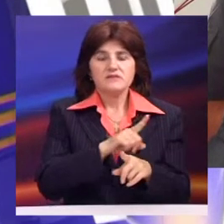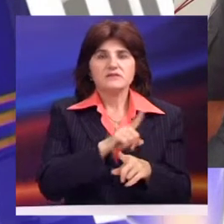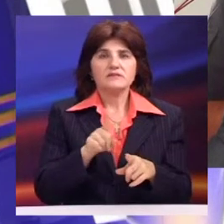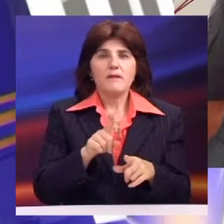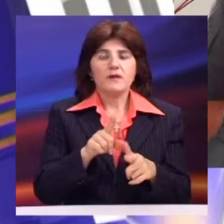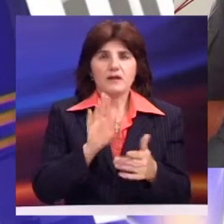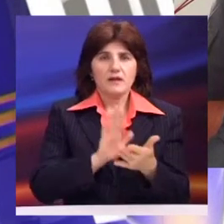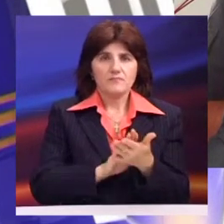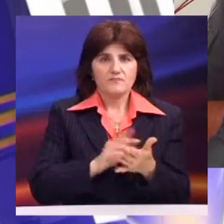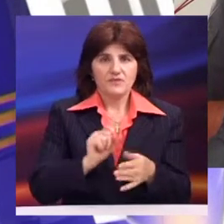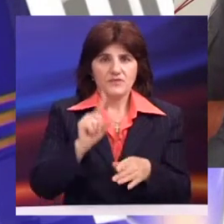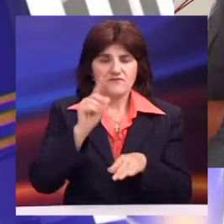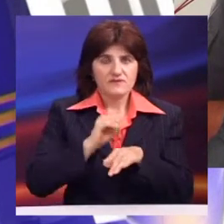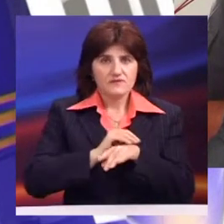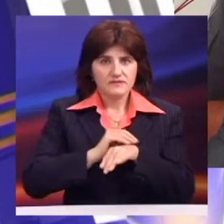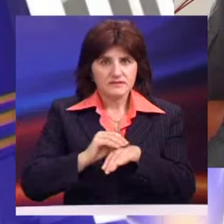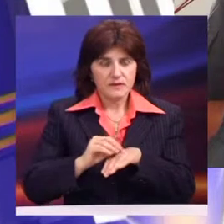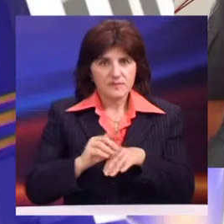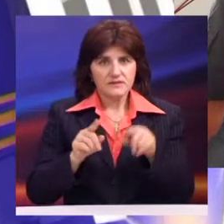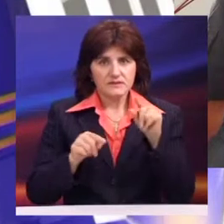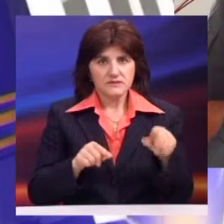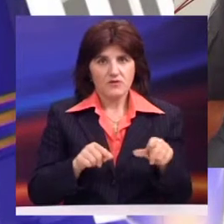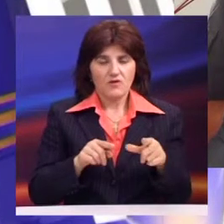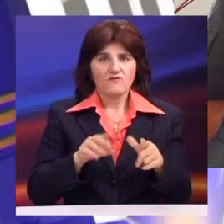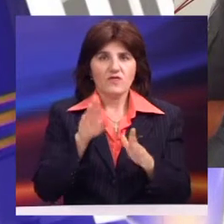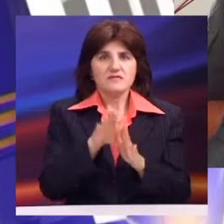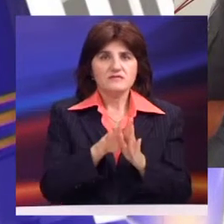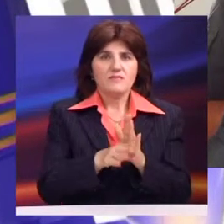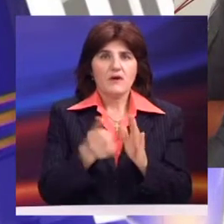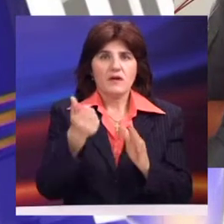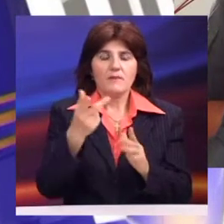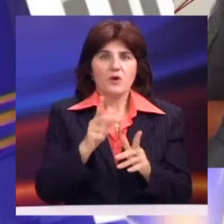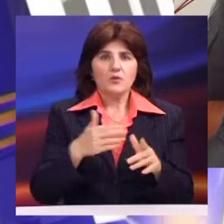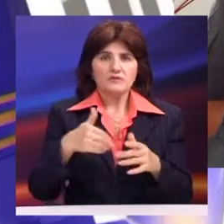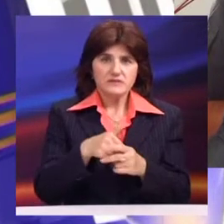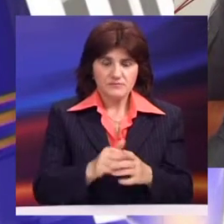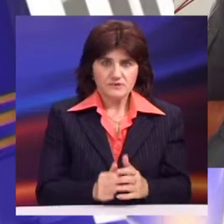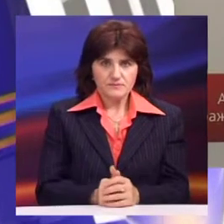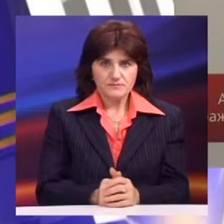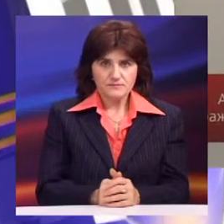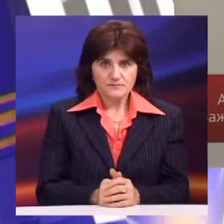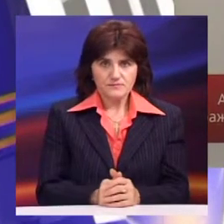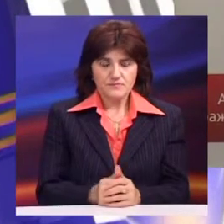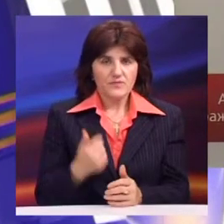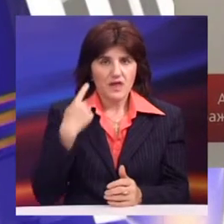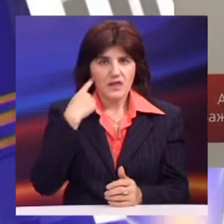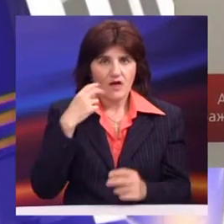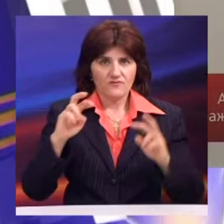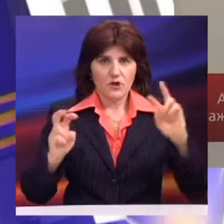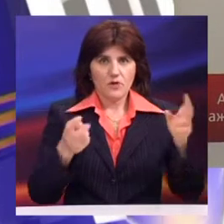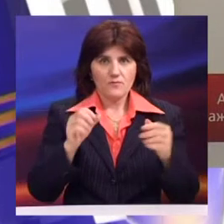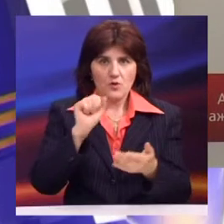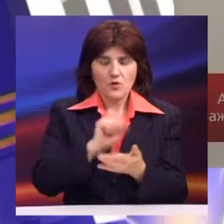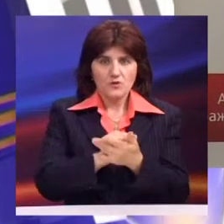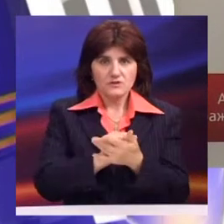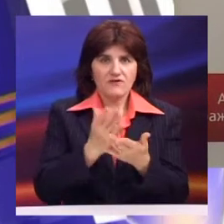odnosno zabranu, da tokom prvih 12 mjeseci korišćenja ove subvencije smanjuju broj zaposlenih. Javni poziv